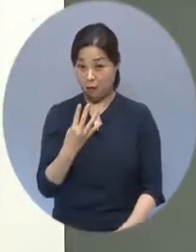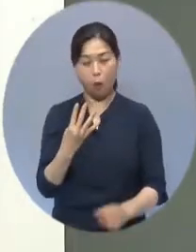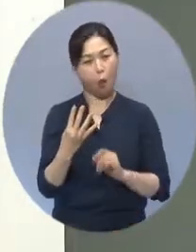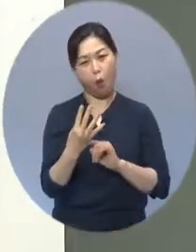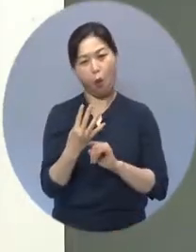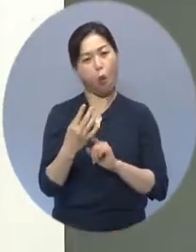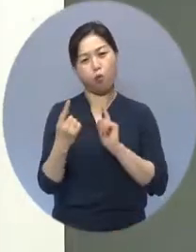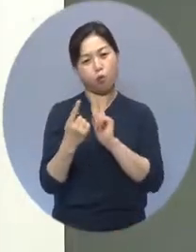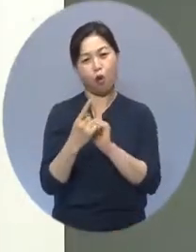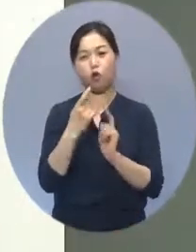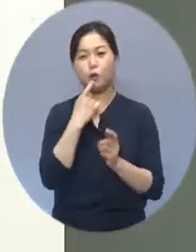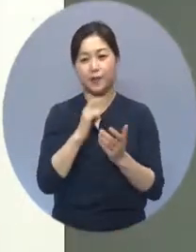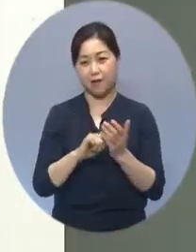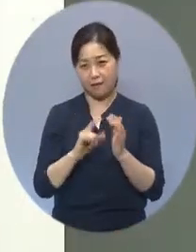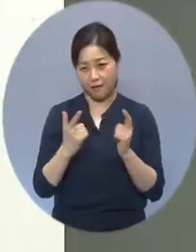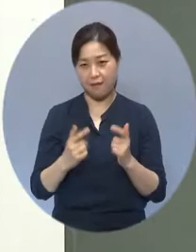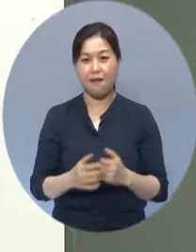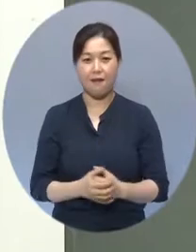그런 분의